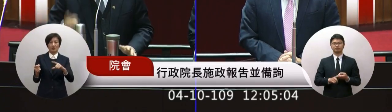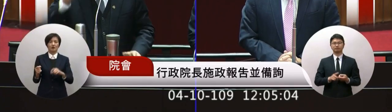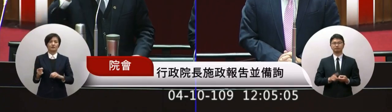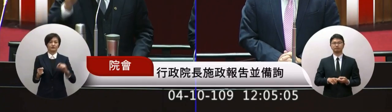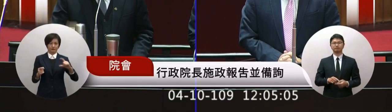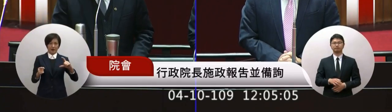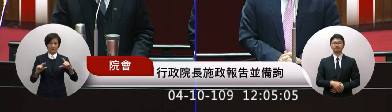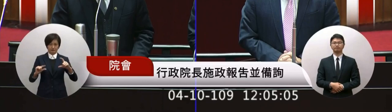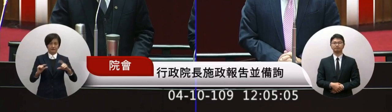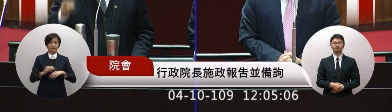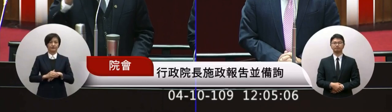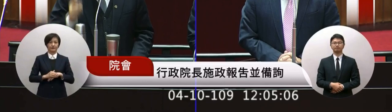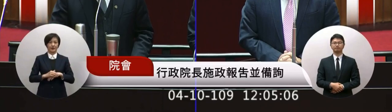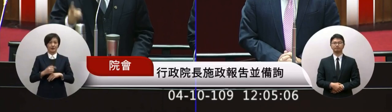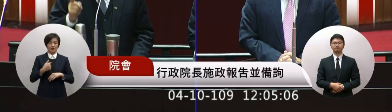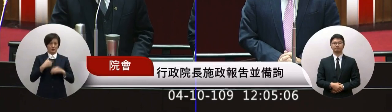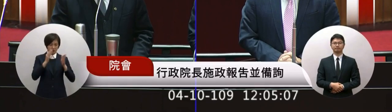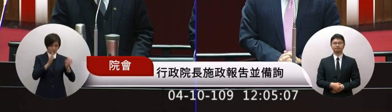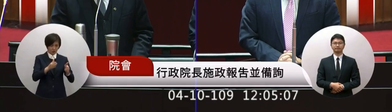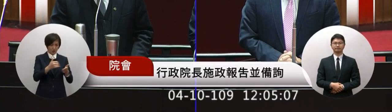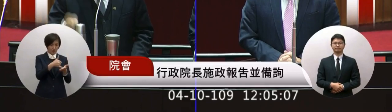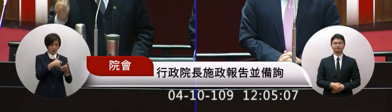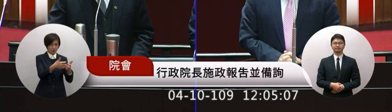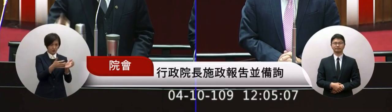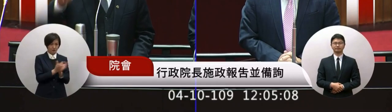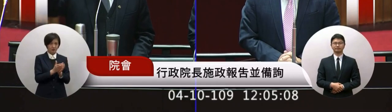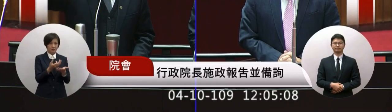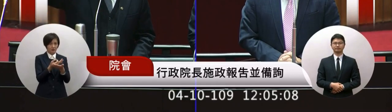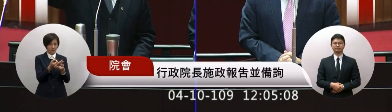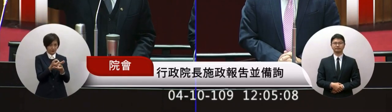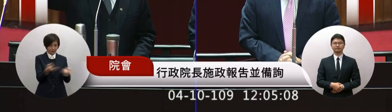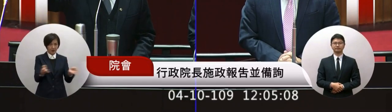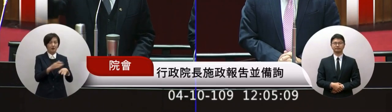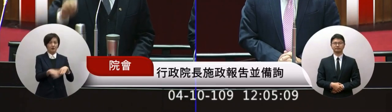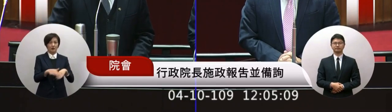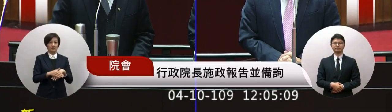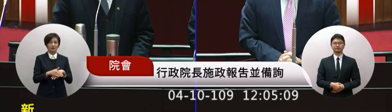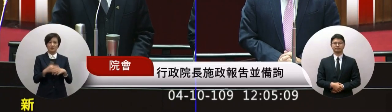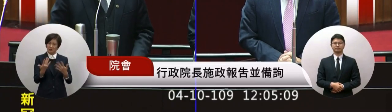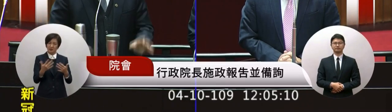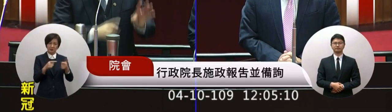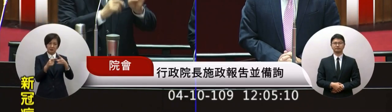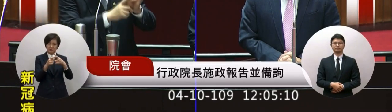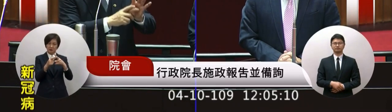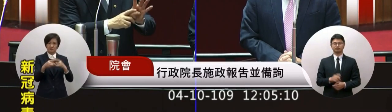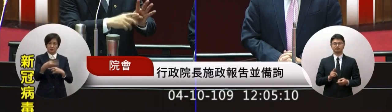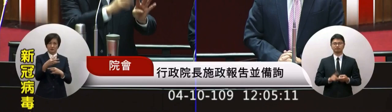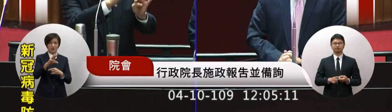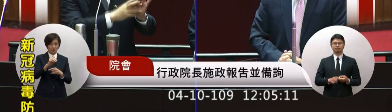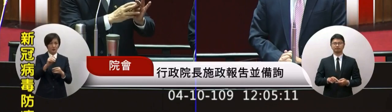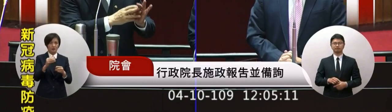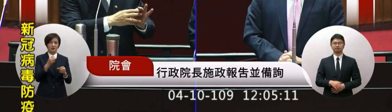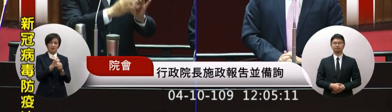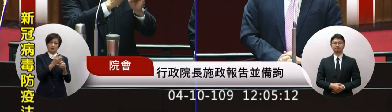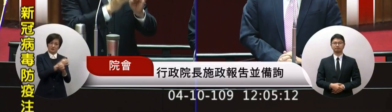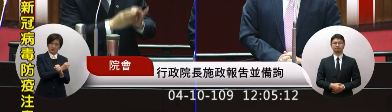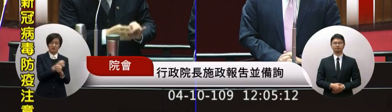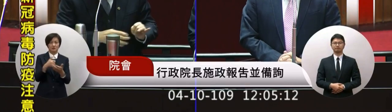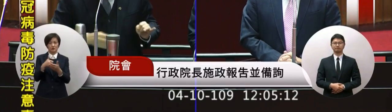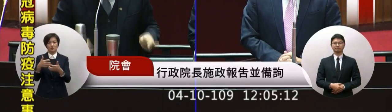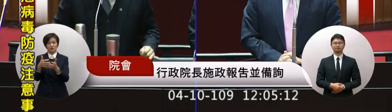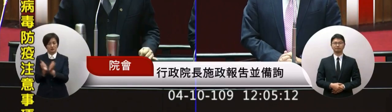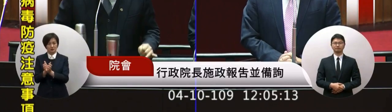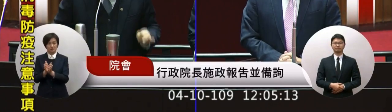们是发给弱势，发给需要的人，照顾差不多有300万人， 对， 就是失业的弱势